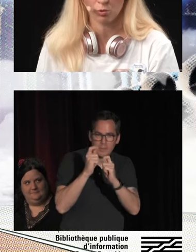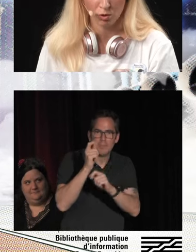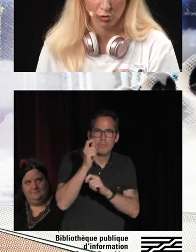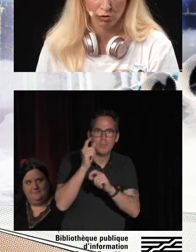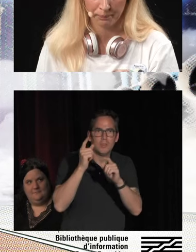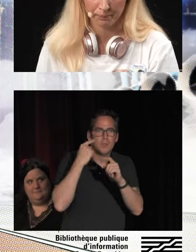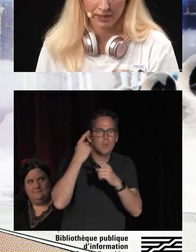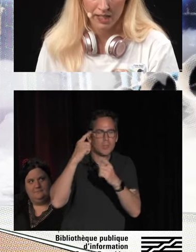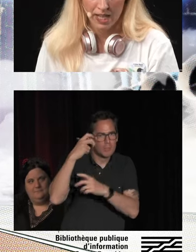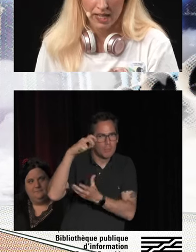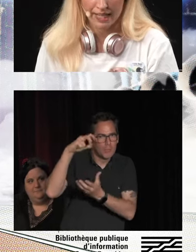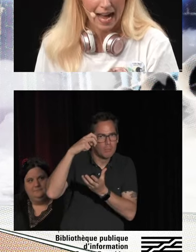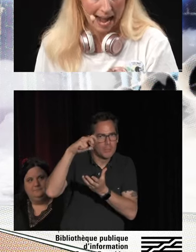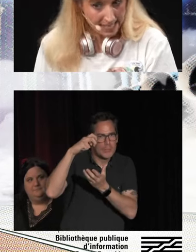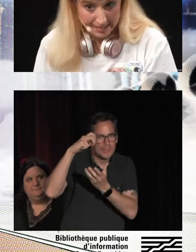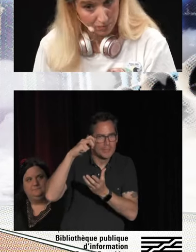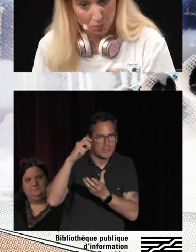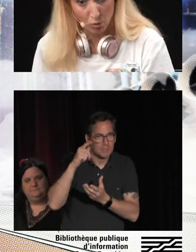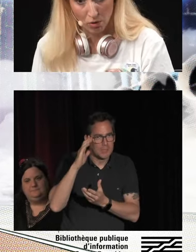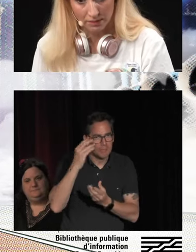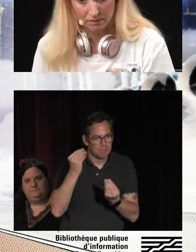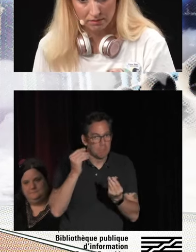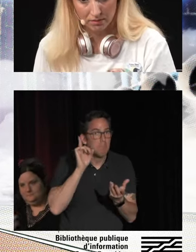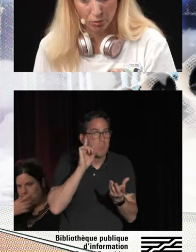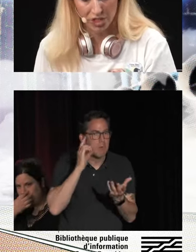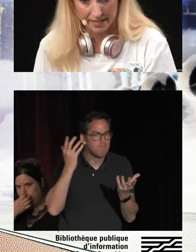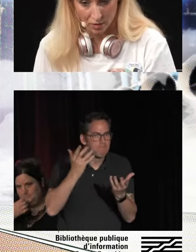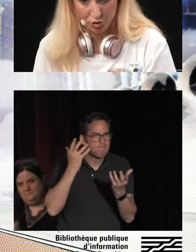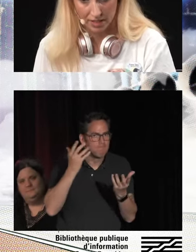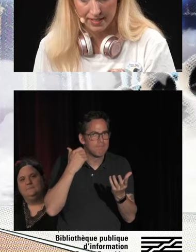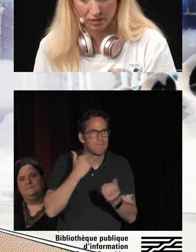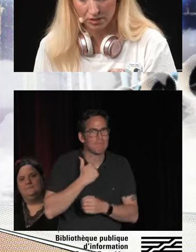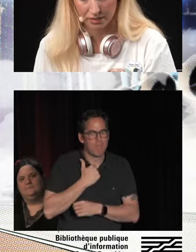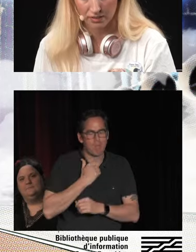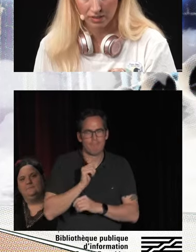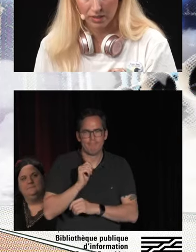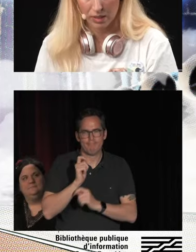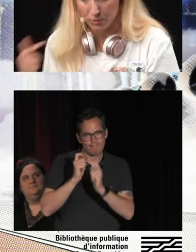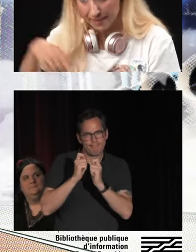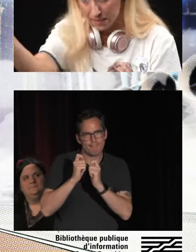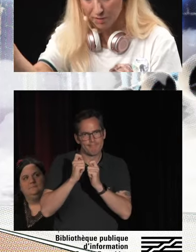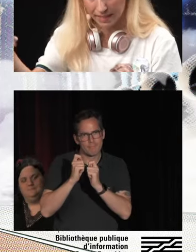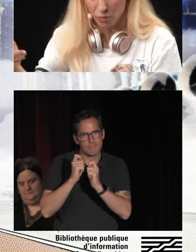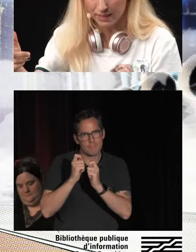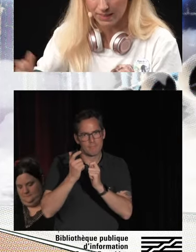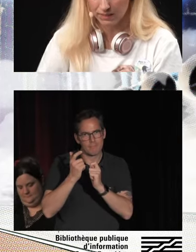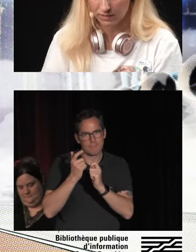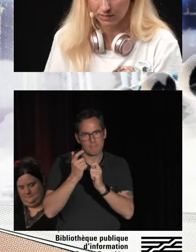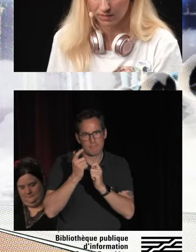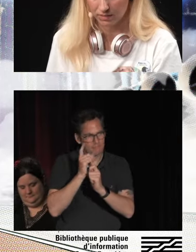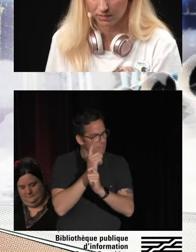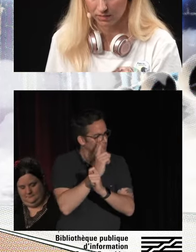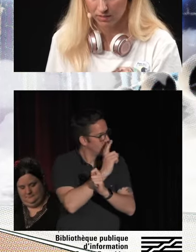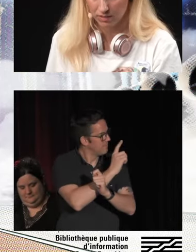écouter un son de cloche. Et allez savoir pourquoi. Donc j'ai déclenché le dialogue. Et puis Tintin, en fait, est reparti